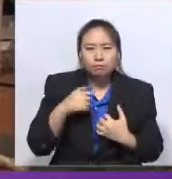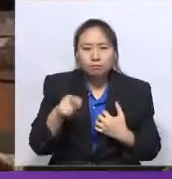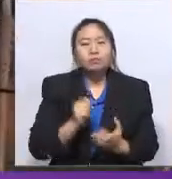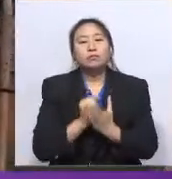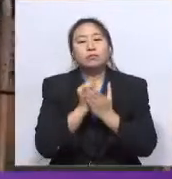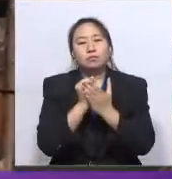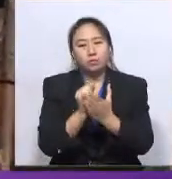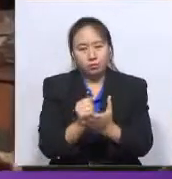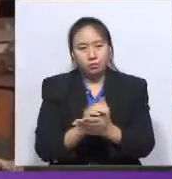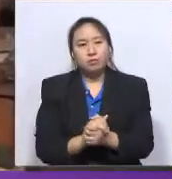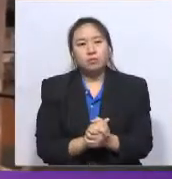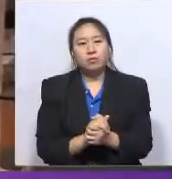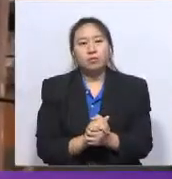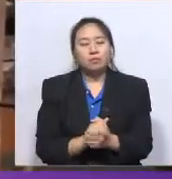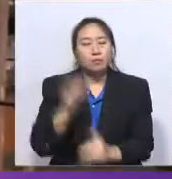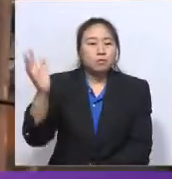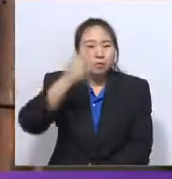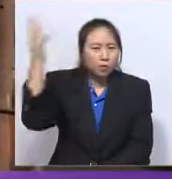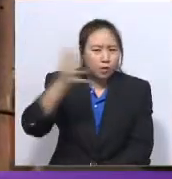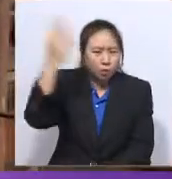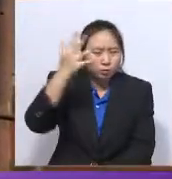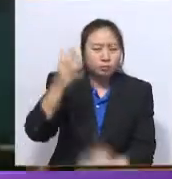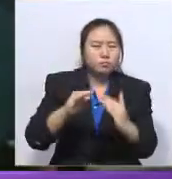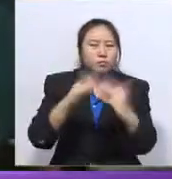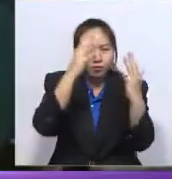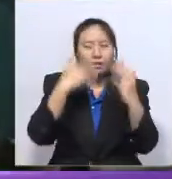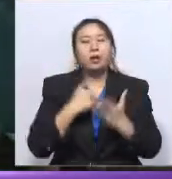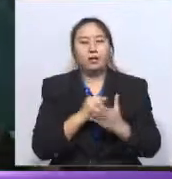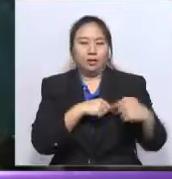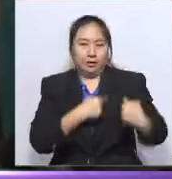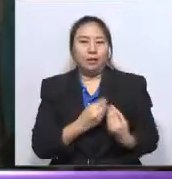ตุวาตภัยหรือว่าภัยจากลมแรงๆเนี่ยค่ะครั้งนี้ด้วยนะคะ